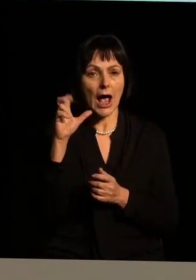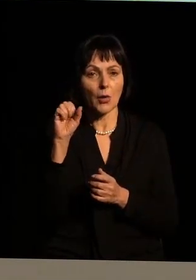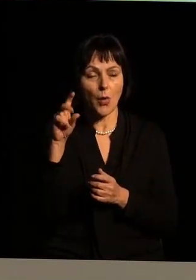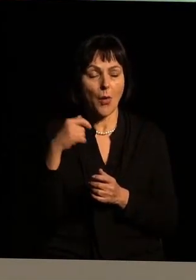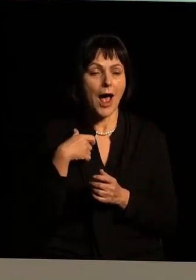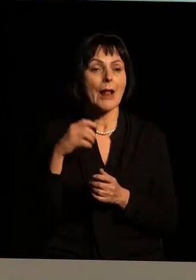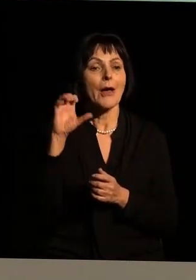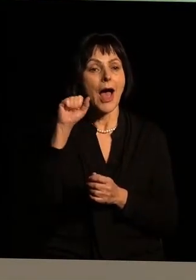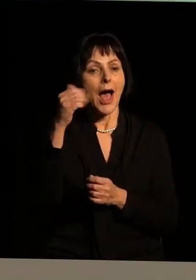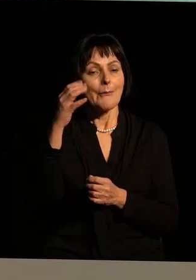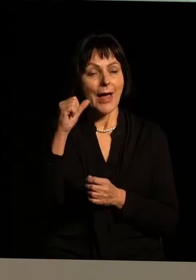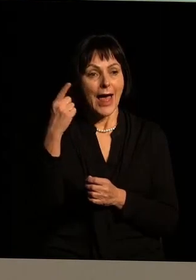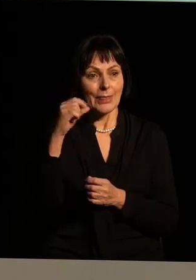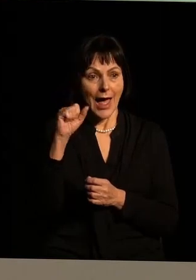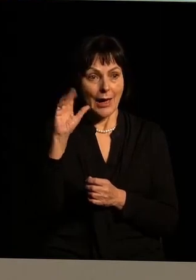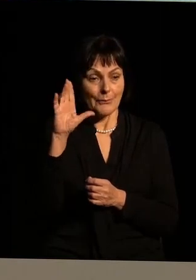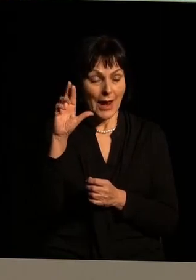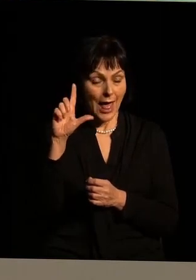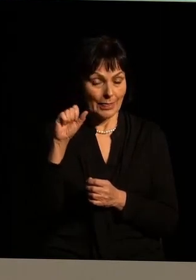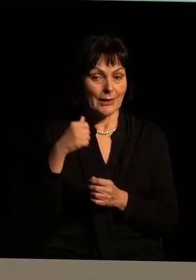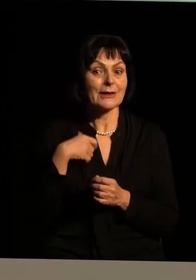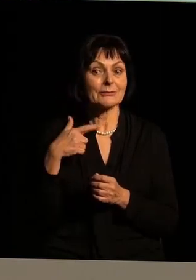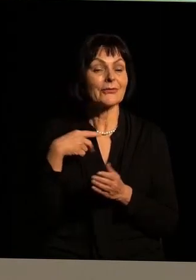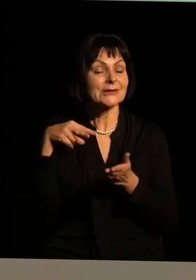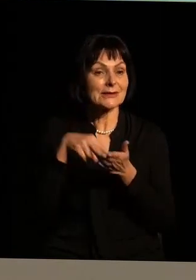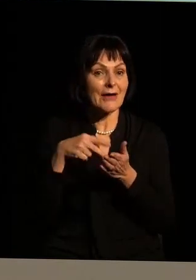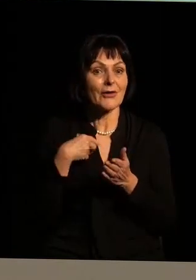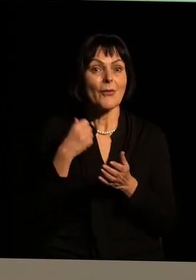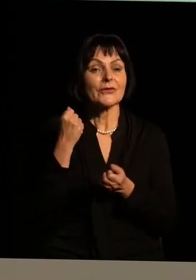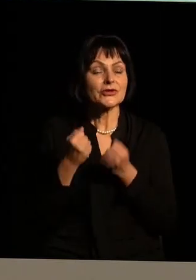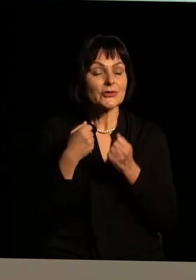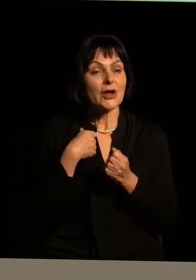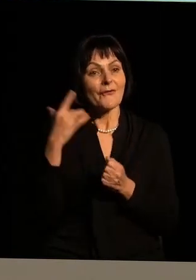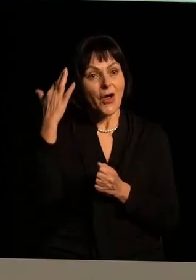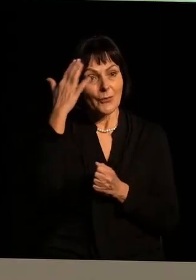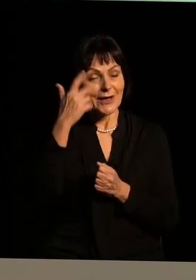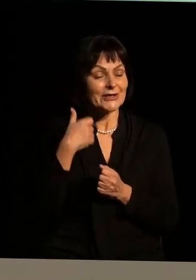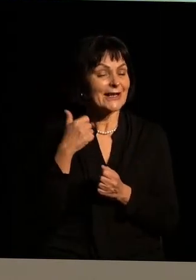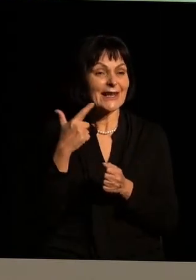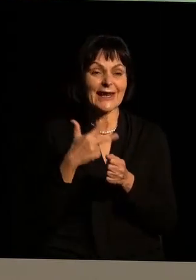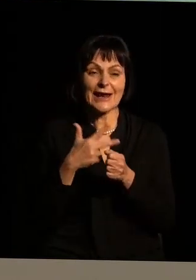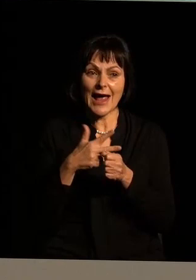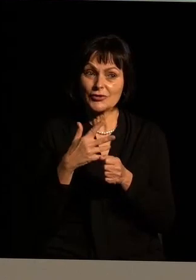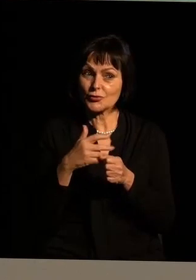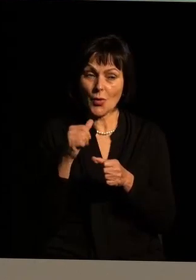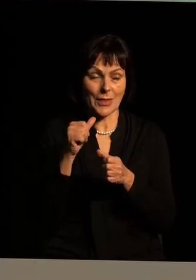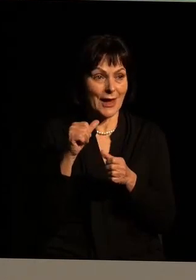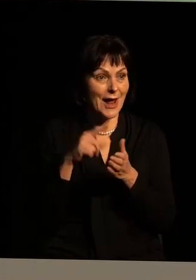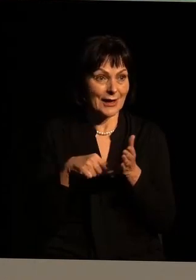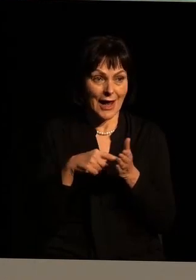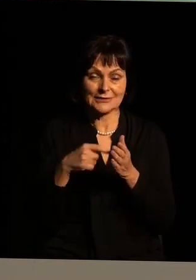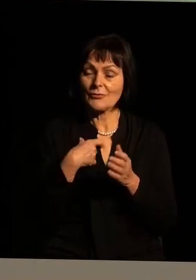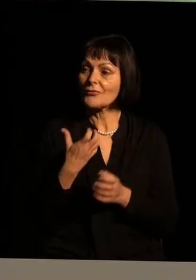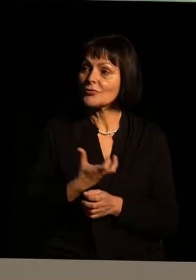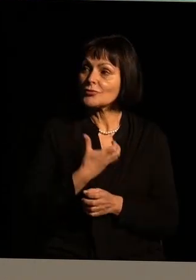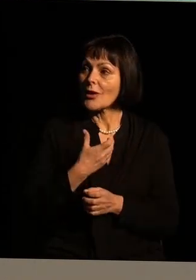przepiękną Amadablan, na wierzchołkach których stawał, trudno sobie to wyobrazić, kilkadziesiąt razy, pozwalając poczuć także